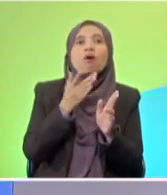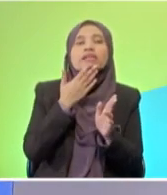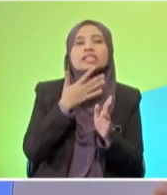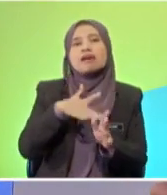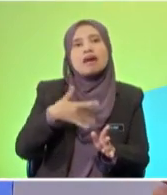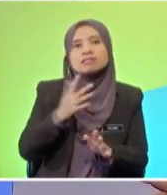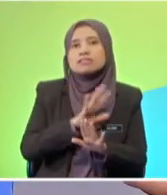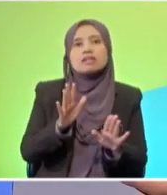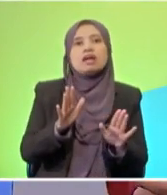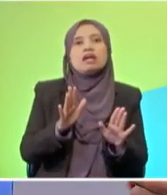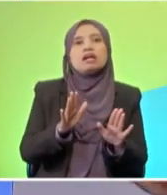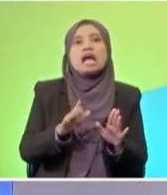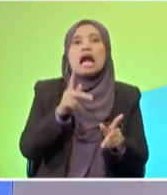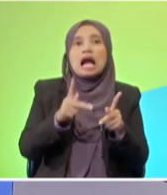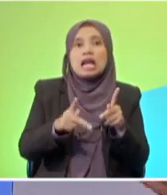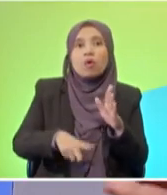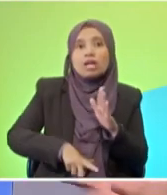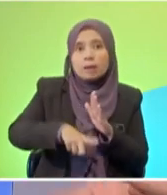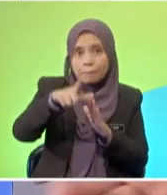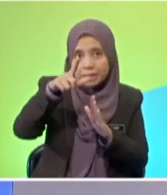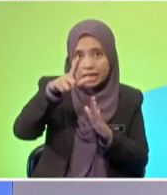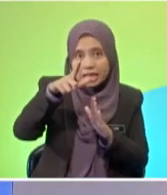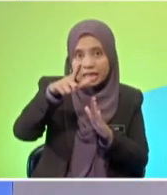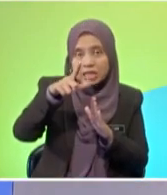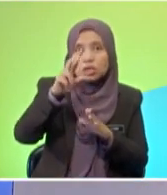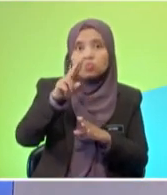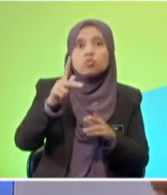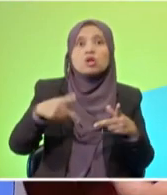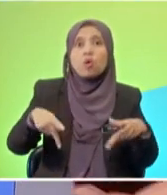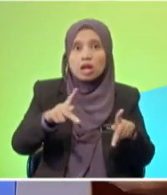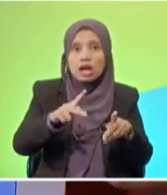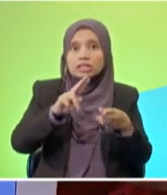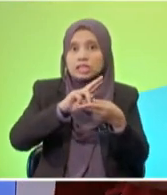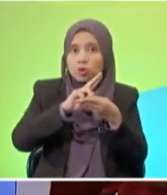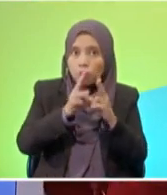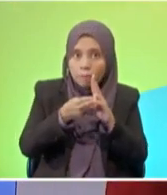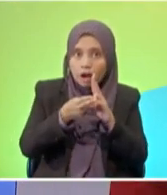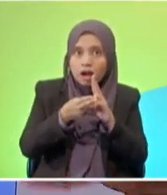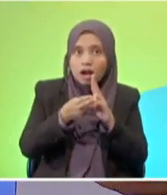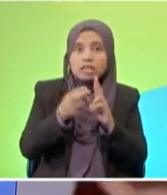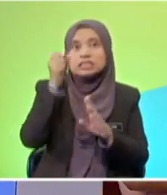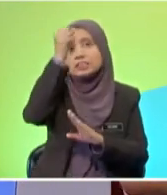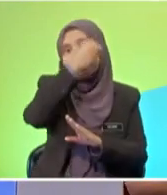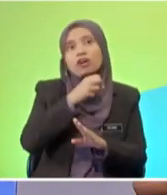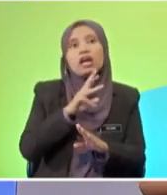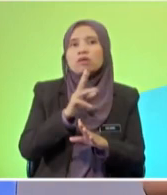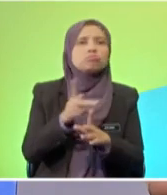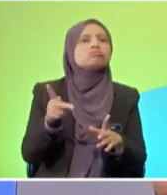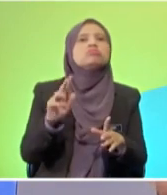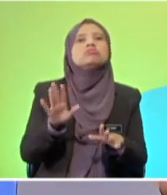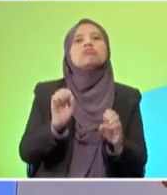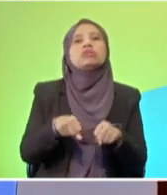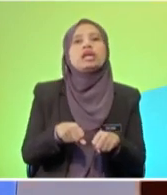kalau air lebih dua kola dimasukin najis ke dalamnya pun dia mengubah sifat air itu pun tak boleh